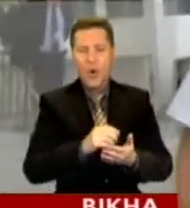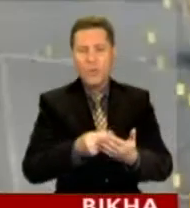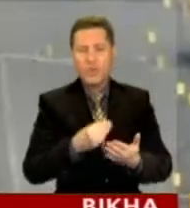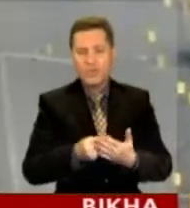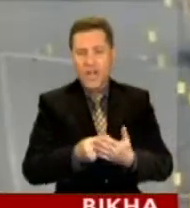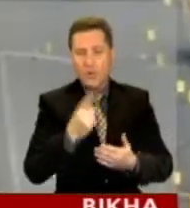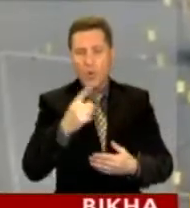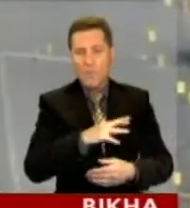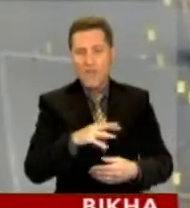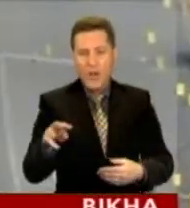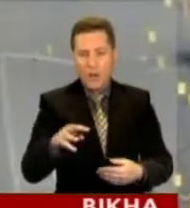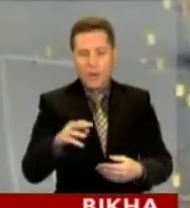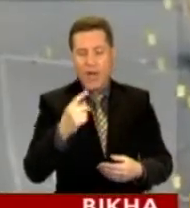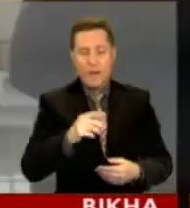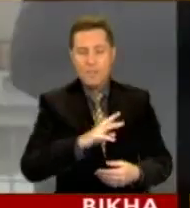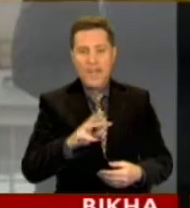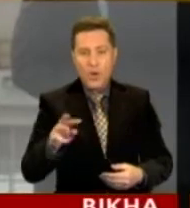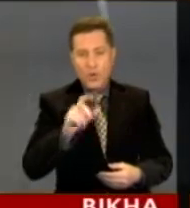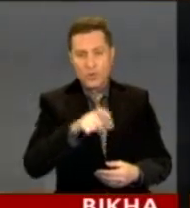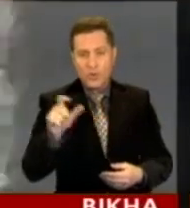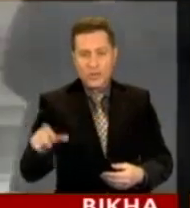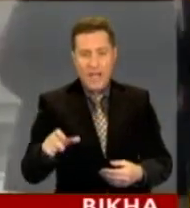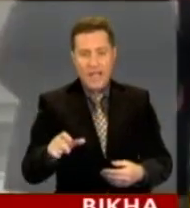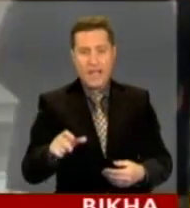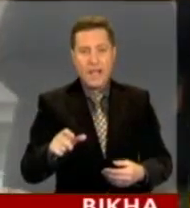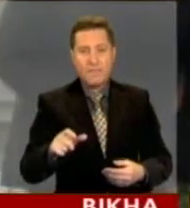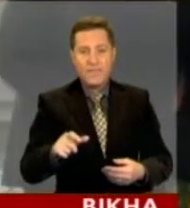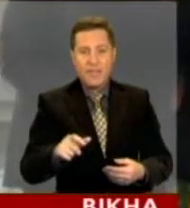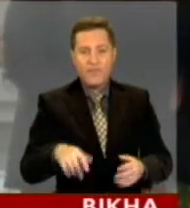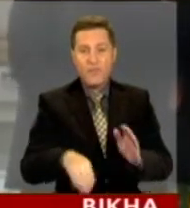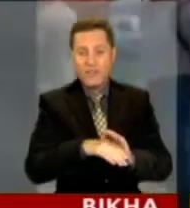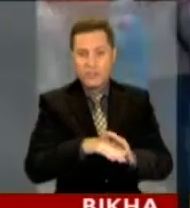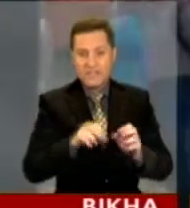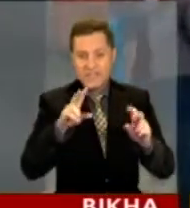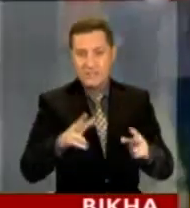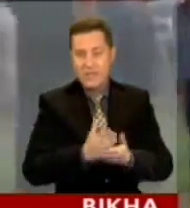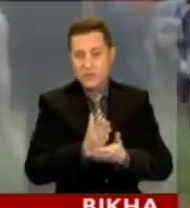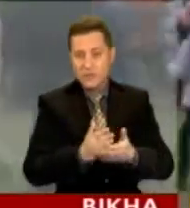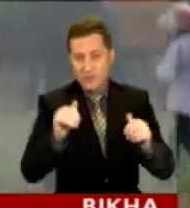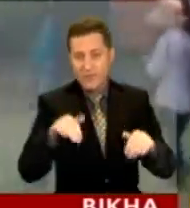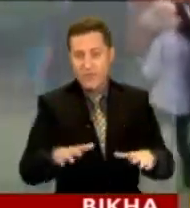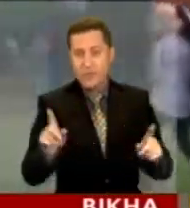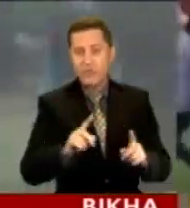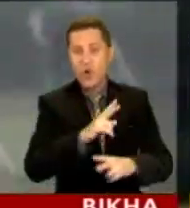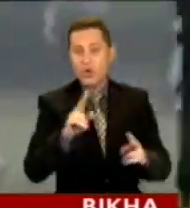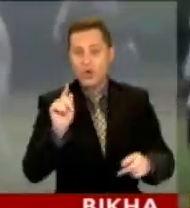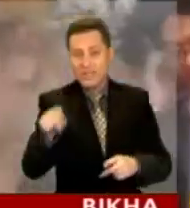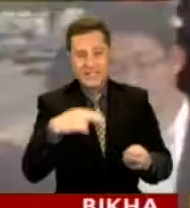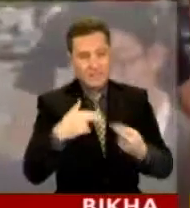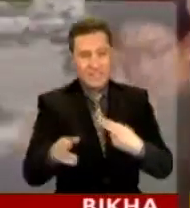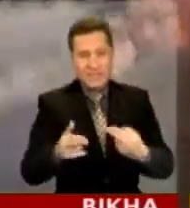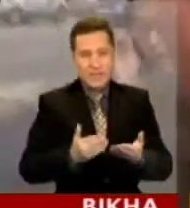майже мільйон держслужбовців у неоплачуваній відпустці. Спецслужби спершу вирішили, це хтось із них мстить